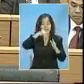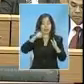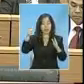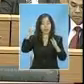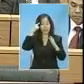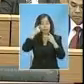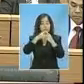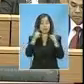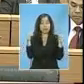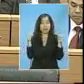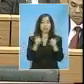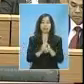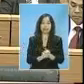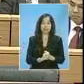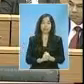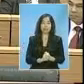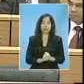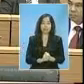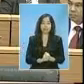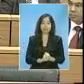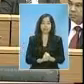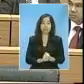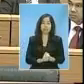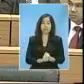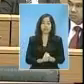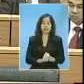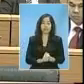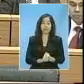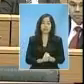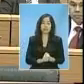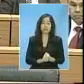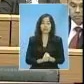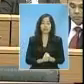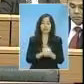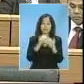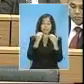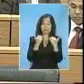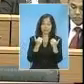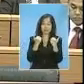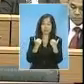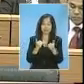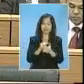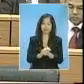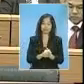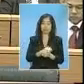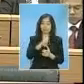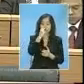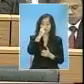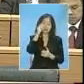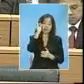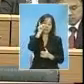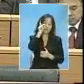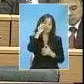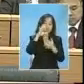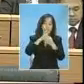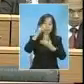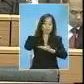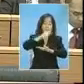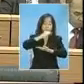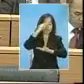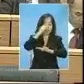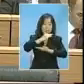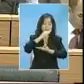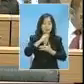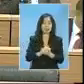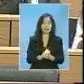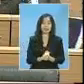ทั้งประเทศท่านประธานครับวันนี้ถ้าเราติดตามข่าวหนังพิมพ์ฉบับหนึ่ง